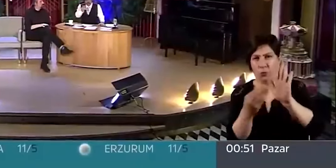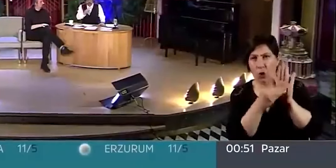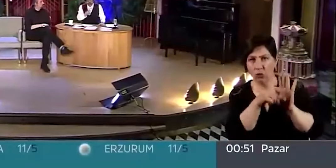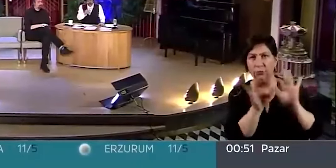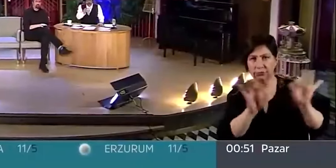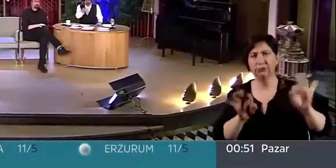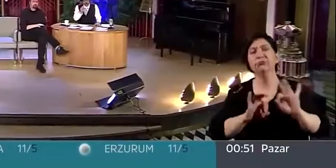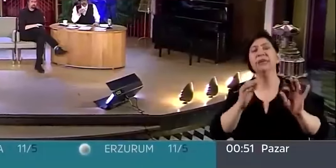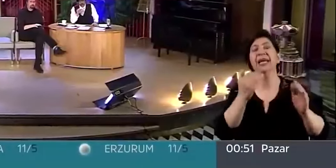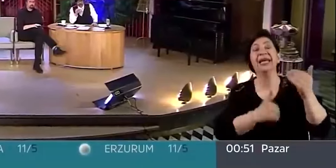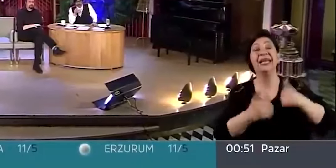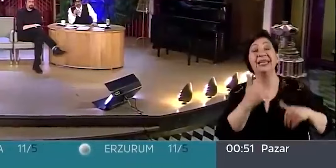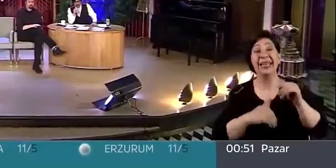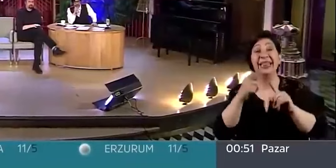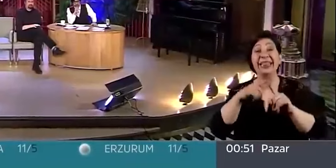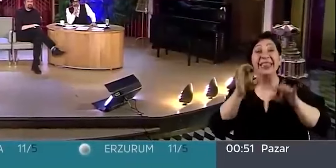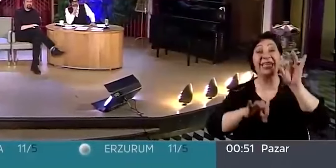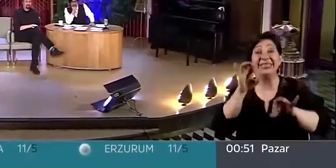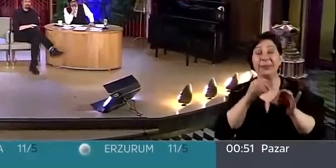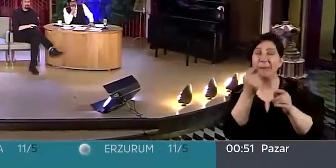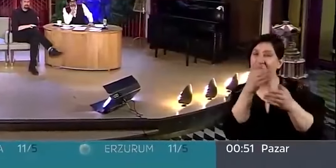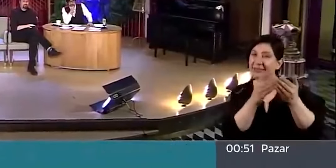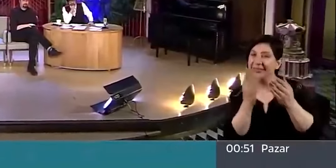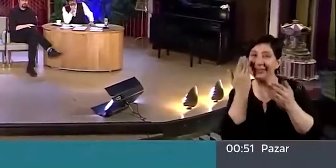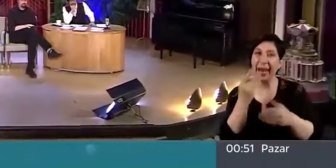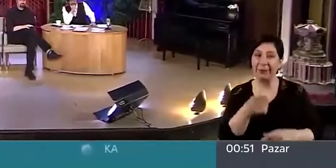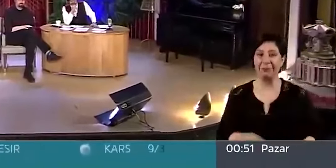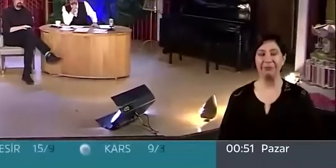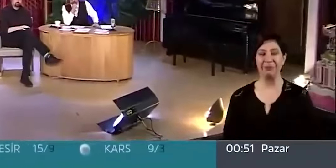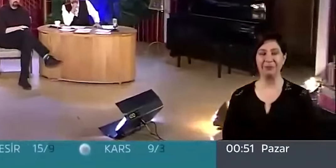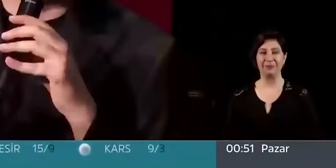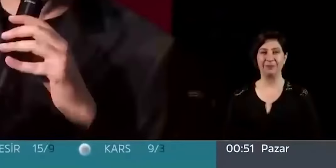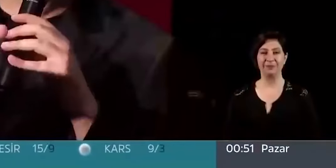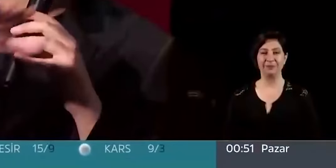Evet, doğru. YouTube'a koyduğun ilişki testinden bir parça izleyelim beraber.